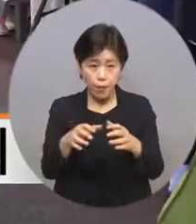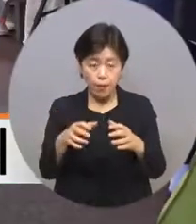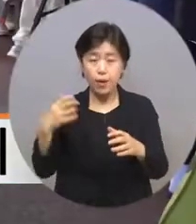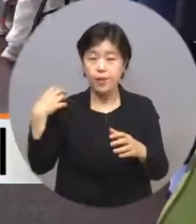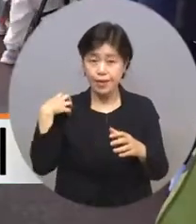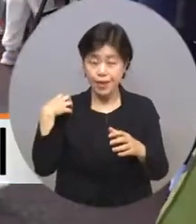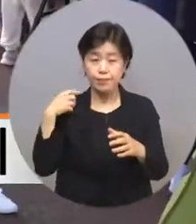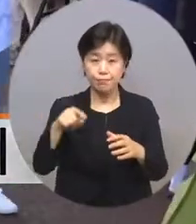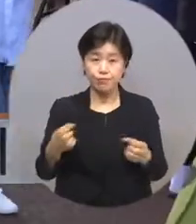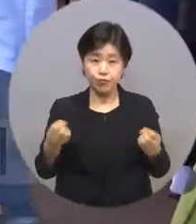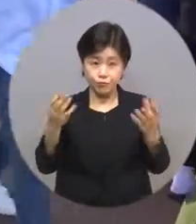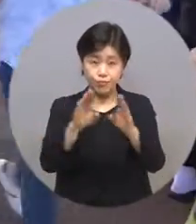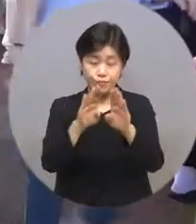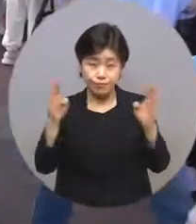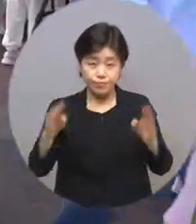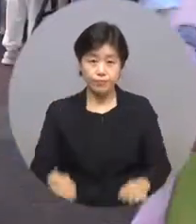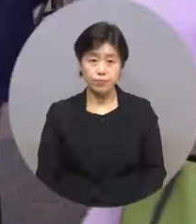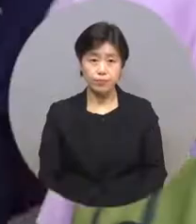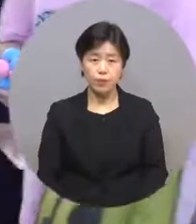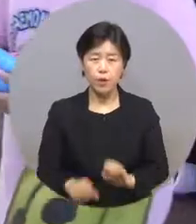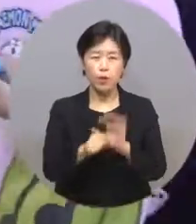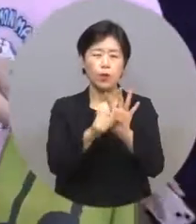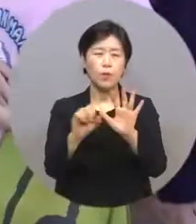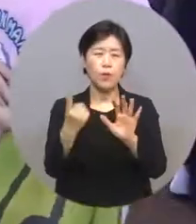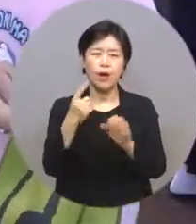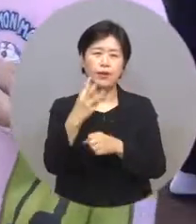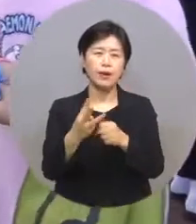주관하는 이번 축제는 코로나19로 인해 3년 만에 오프라인으로 진행됐습니다.